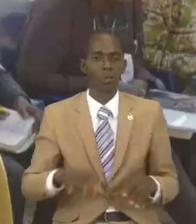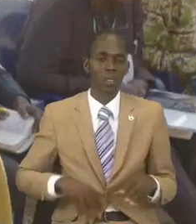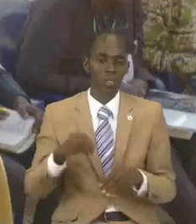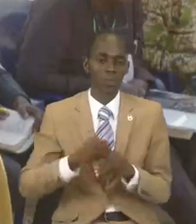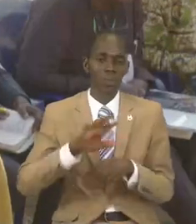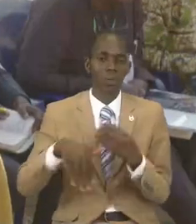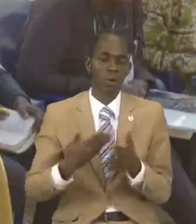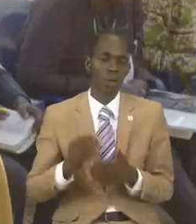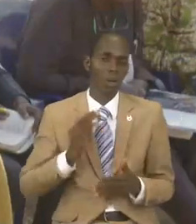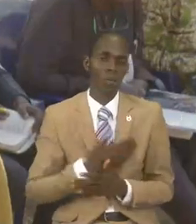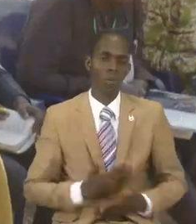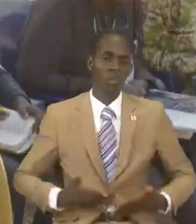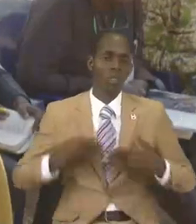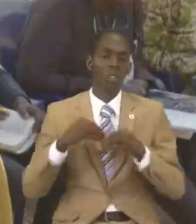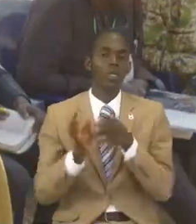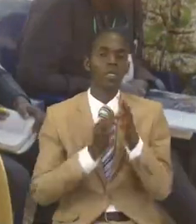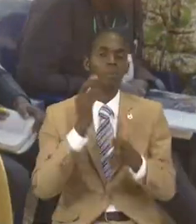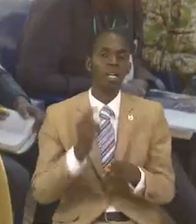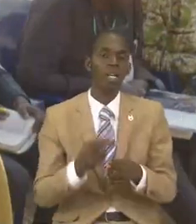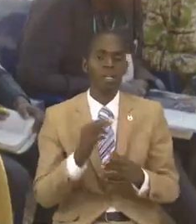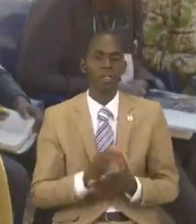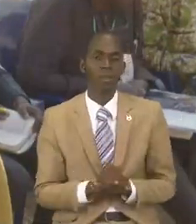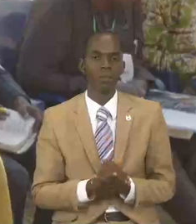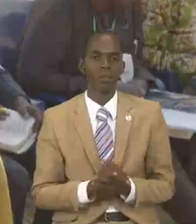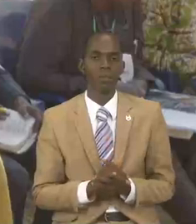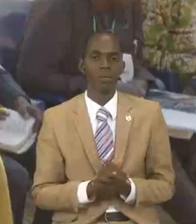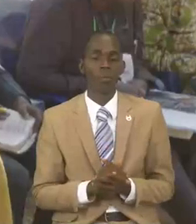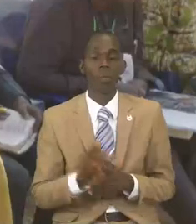dans chacune de nos vies au nom de Jésus.